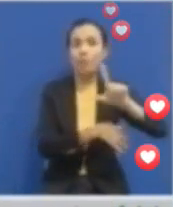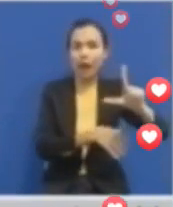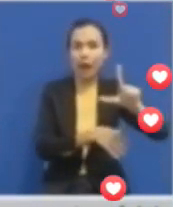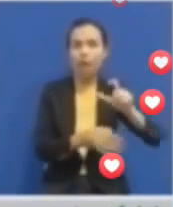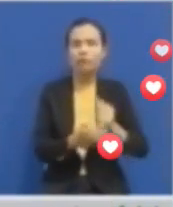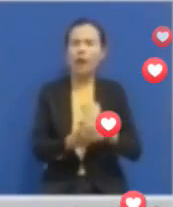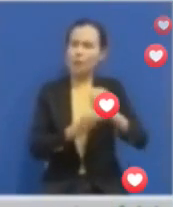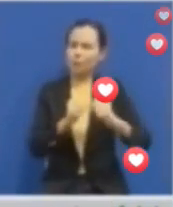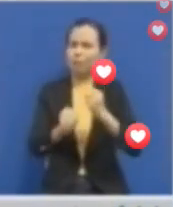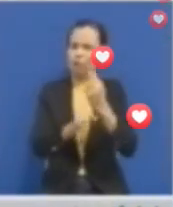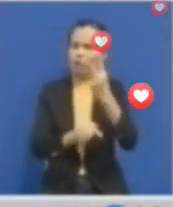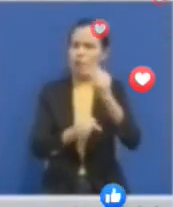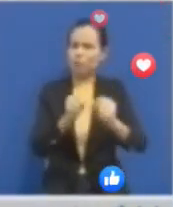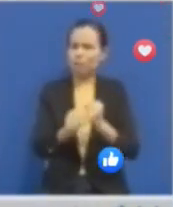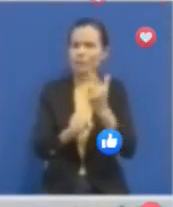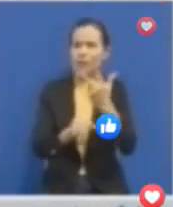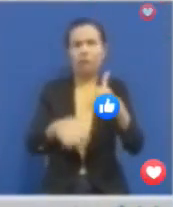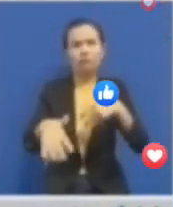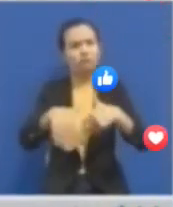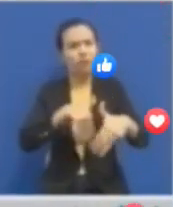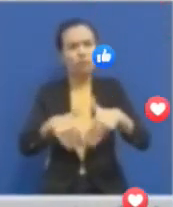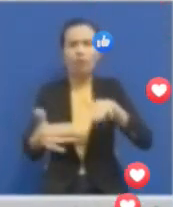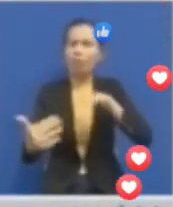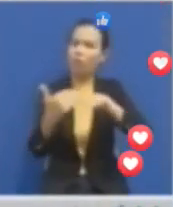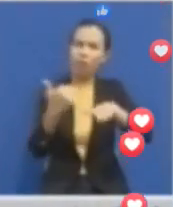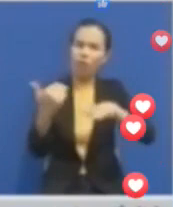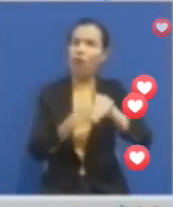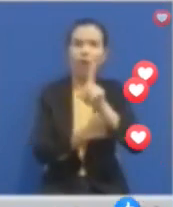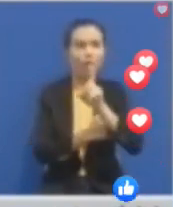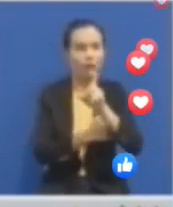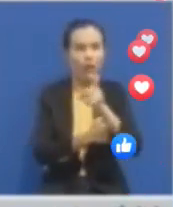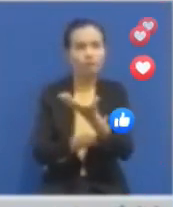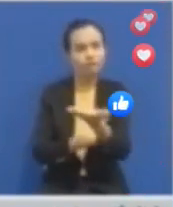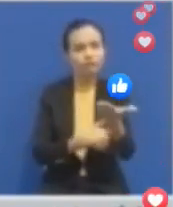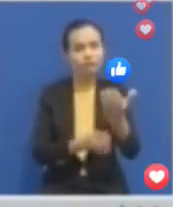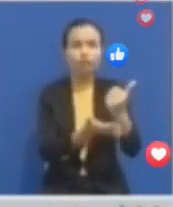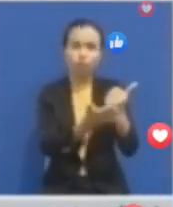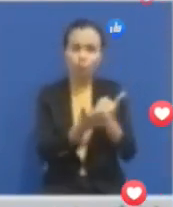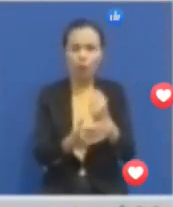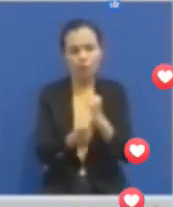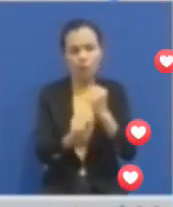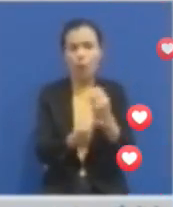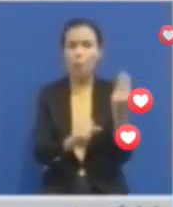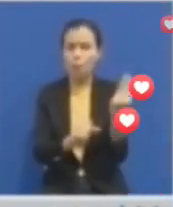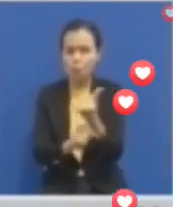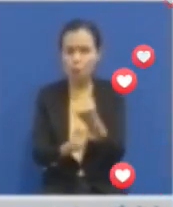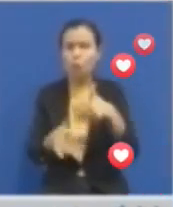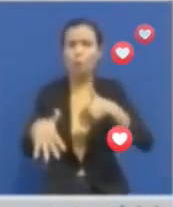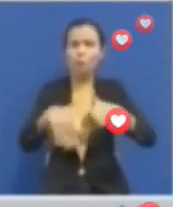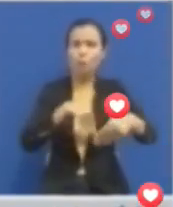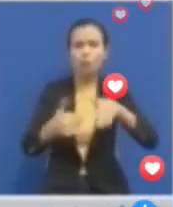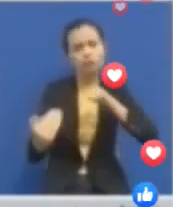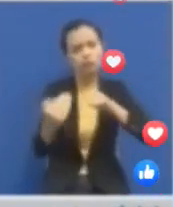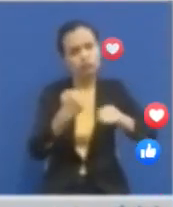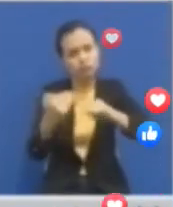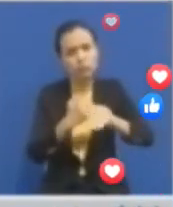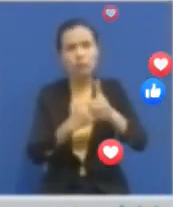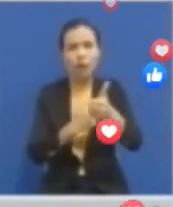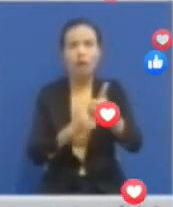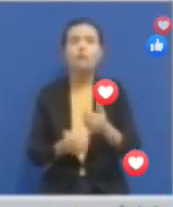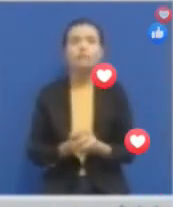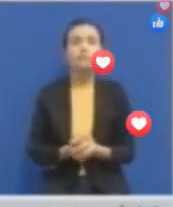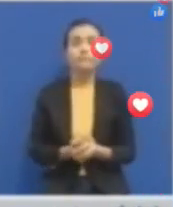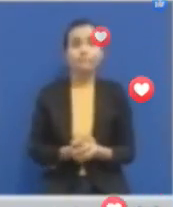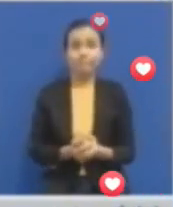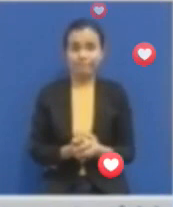2-3 ปีแล้วนะคะประชาชนไม่สามารถใช้ได้ก็ขอให้ช่วยเร่งให้เปิดให้ประชาชนสามารถใช้ได้นะคะ